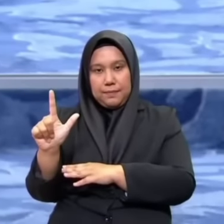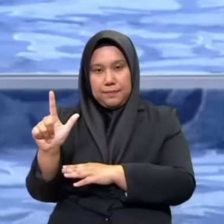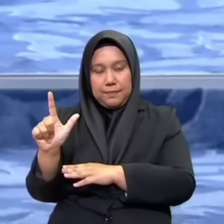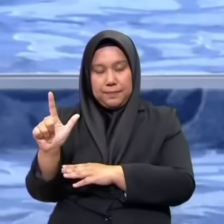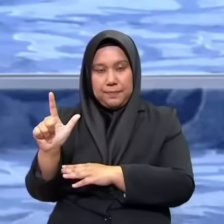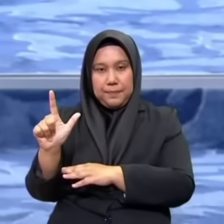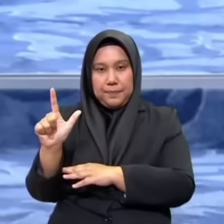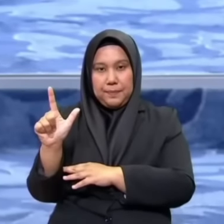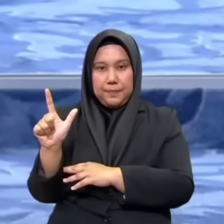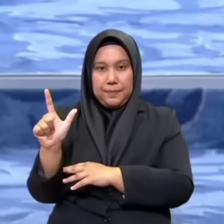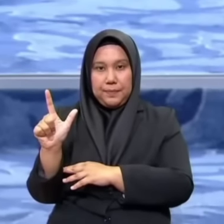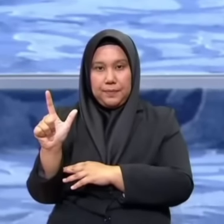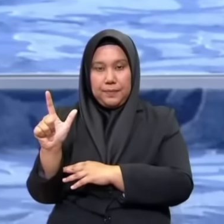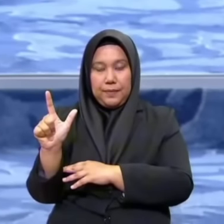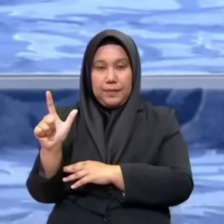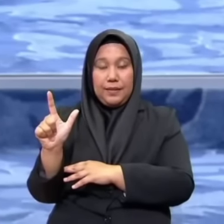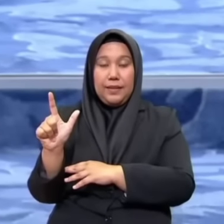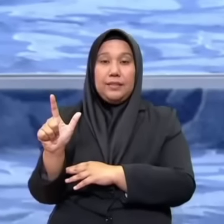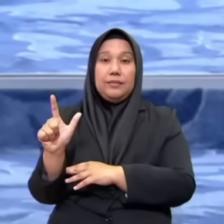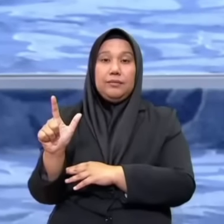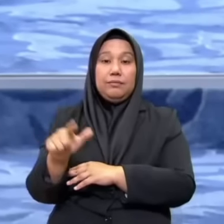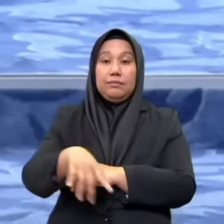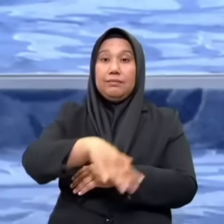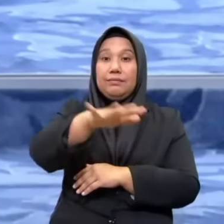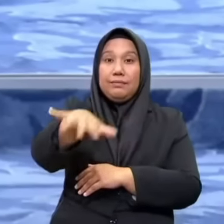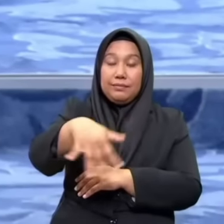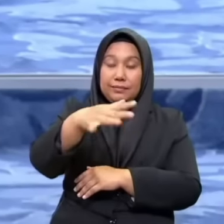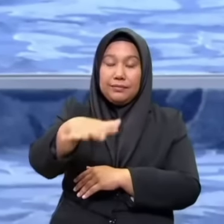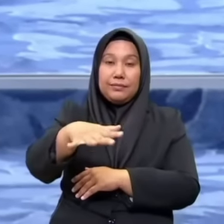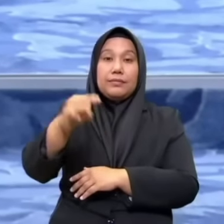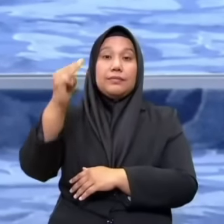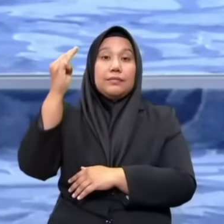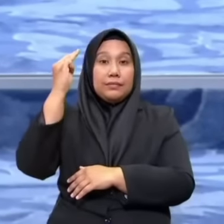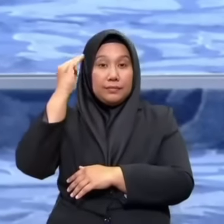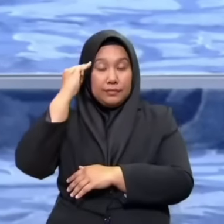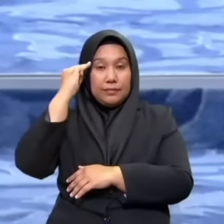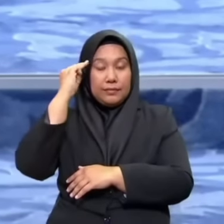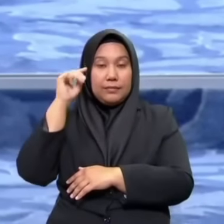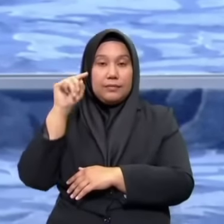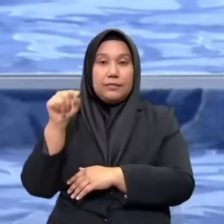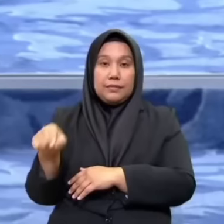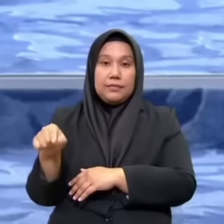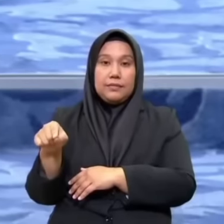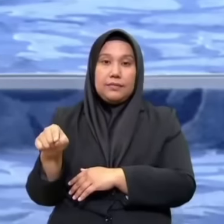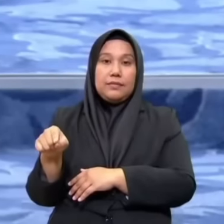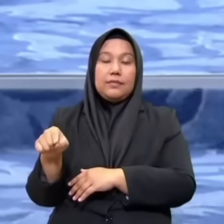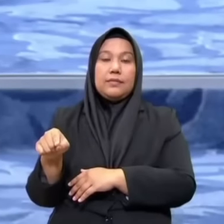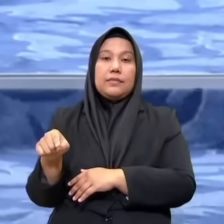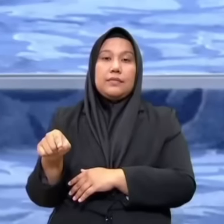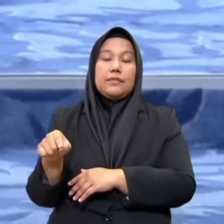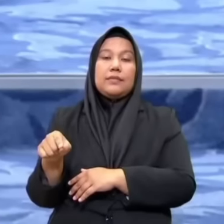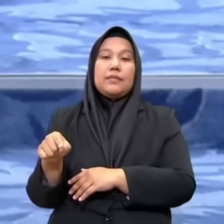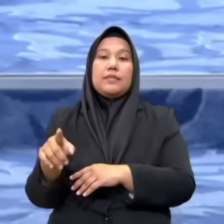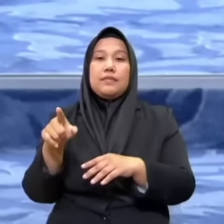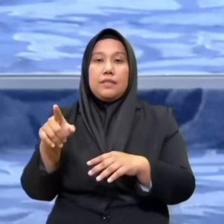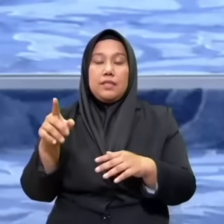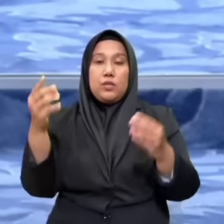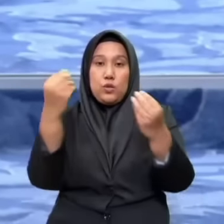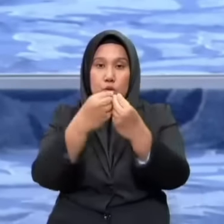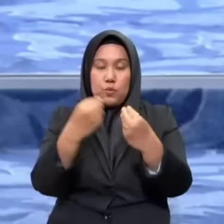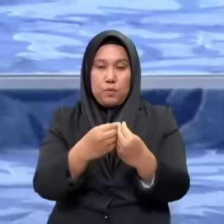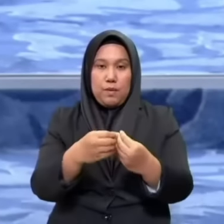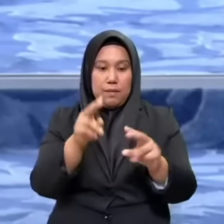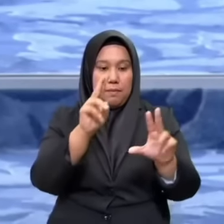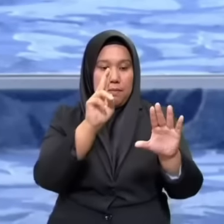kalau majoriti Melayu tetapi masyarakat India besar dan ketimbang jumlah penduduk itu tinggi. Tapi bila kita